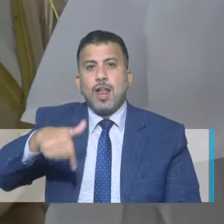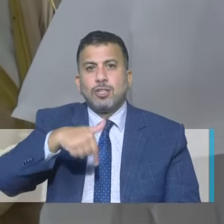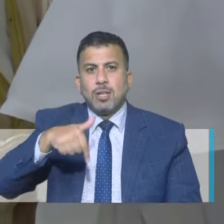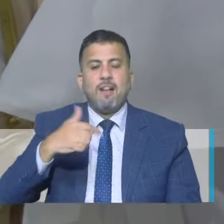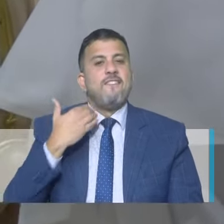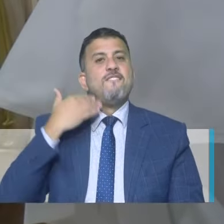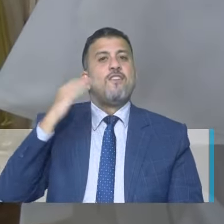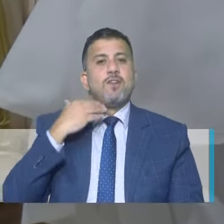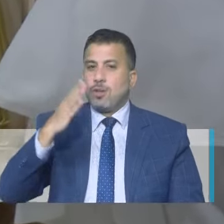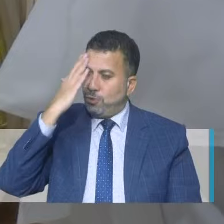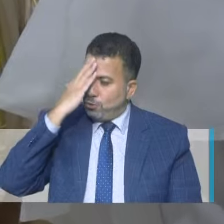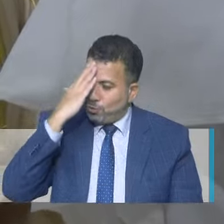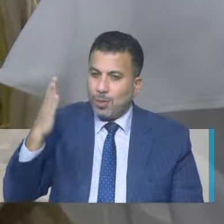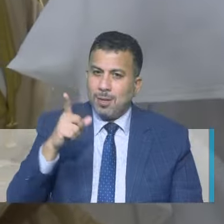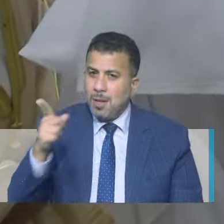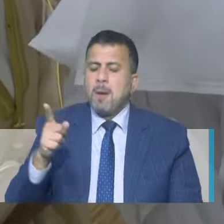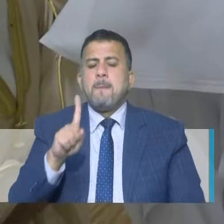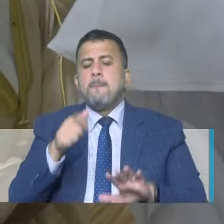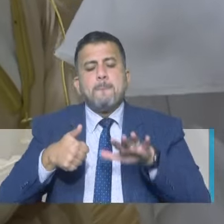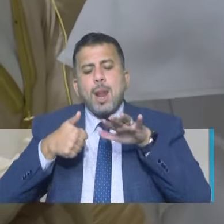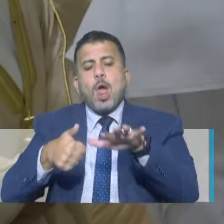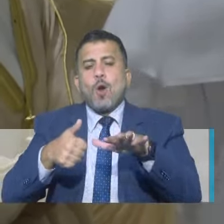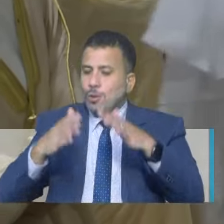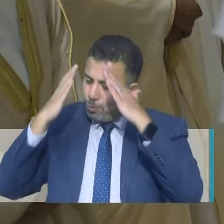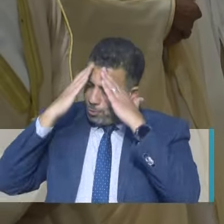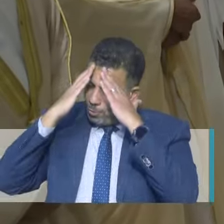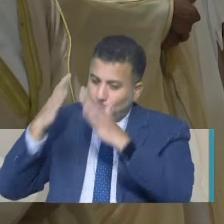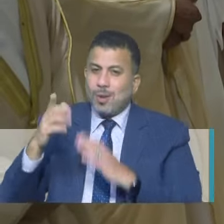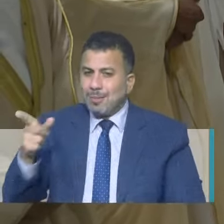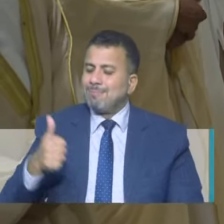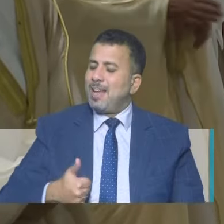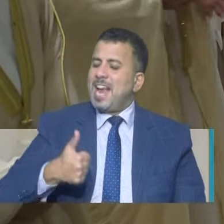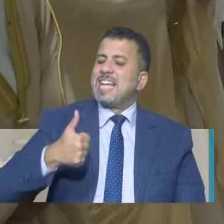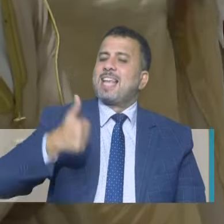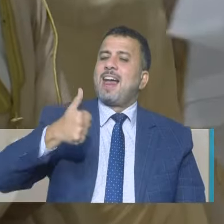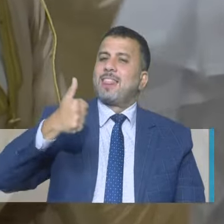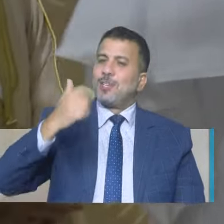جدا فخورين واشكرك اشكرك مليون مره طال عمرك على هذه الانجازات